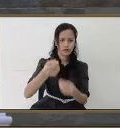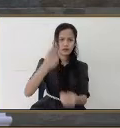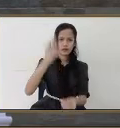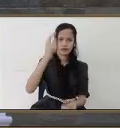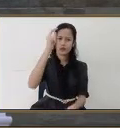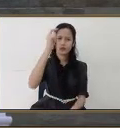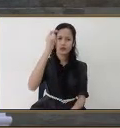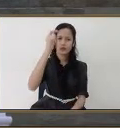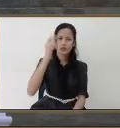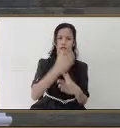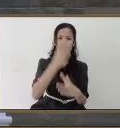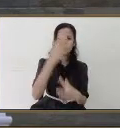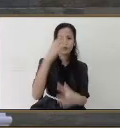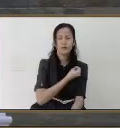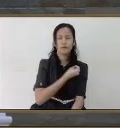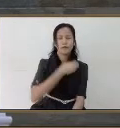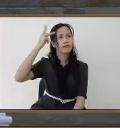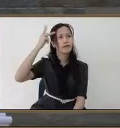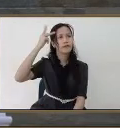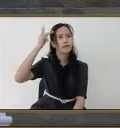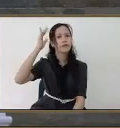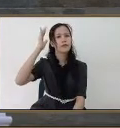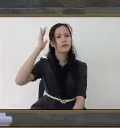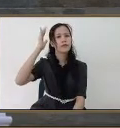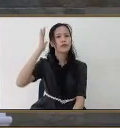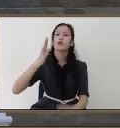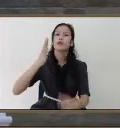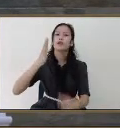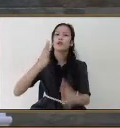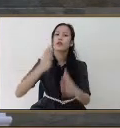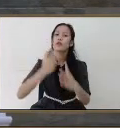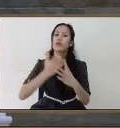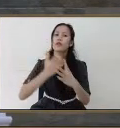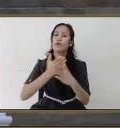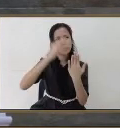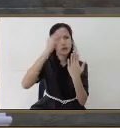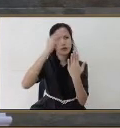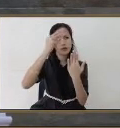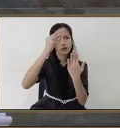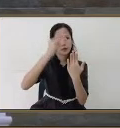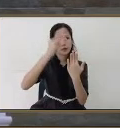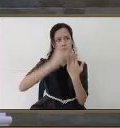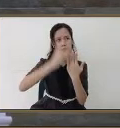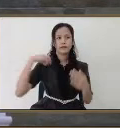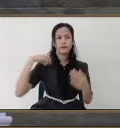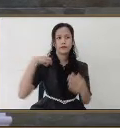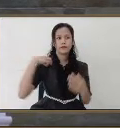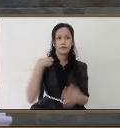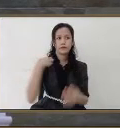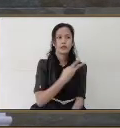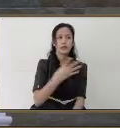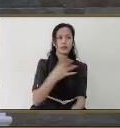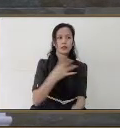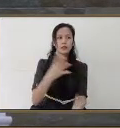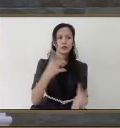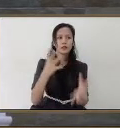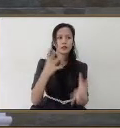na meron po tayo. And want to encourage everyone. Naalala ko, nabanggit ko po ito kay Sir